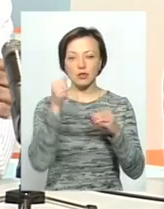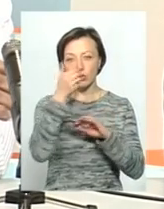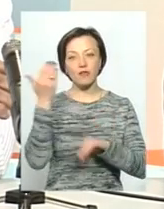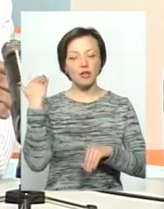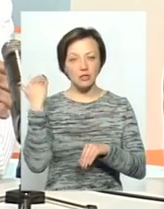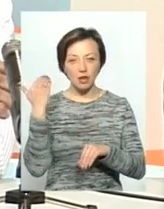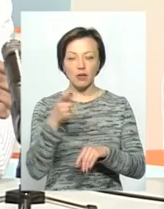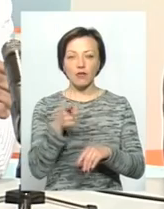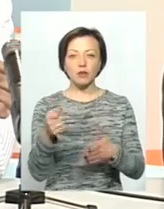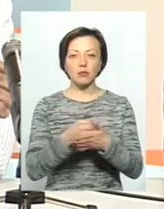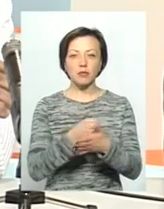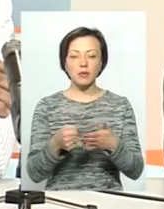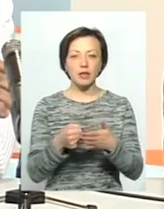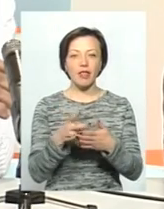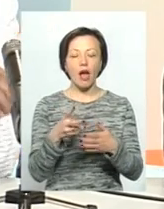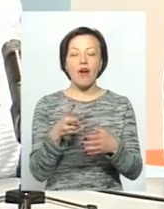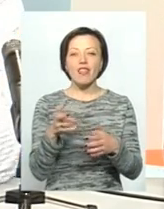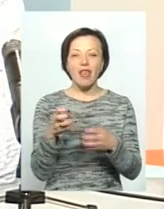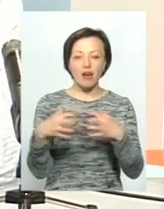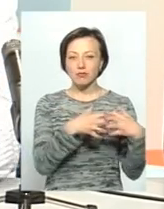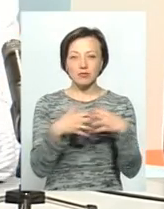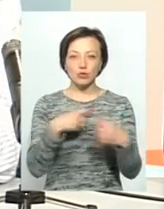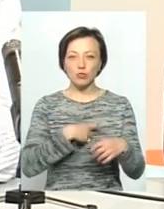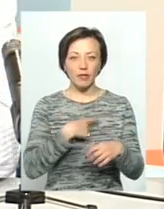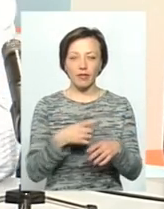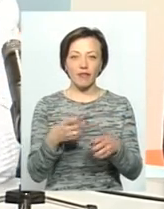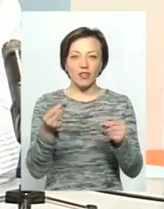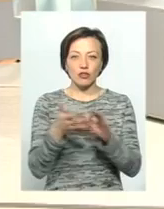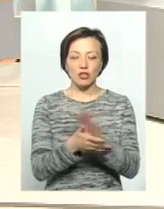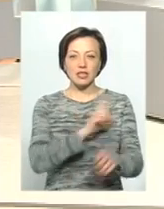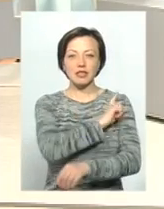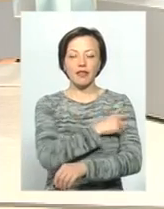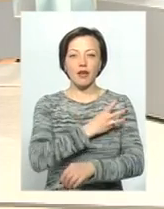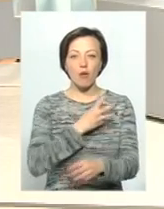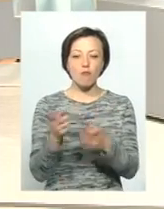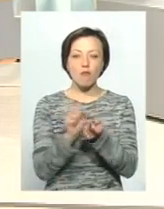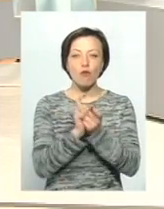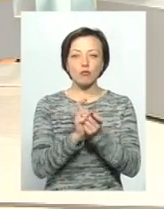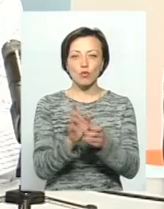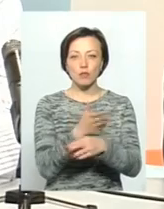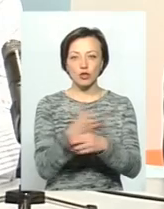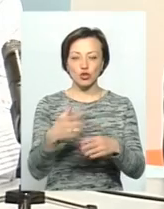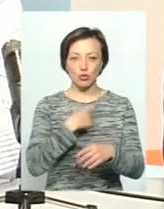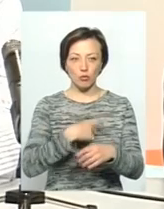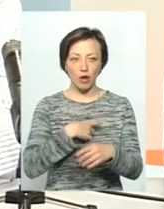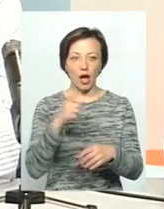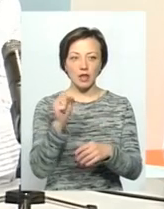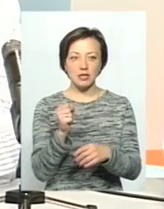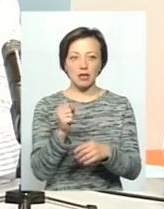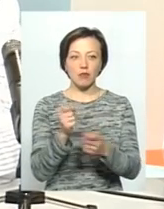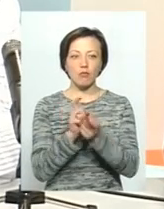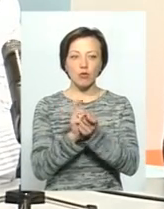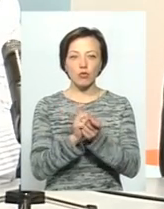Вони билися не між собою, вони тратили сили, енергії не за боротьбу між собою, а за боротьбу того